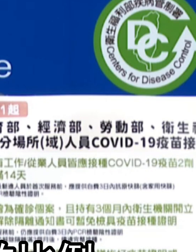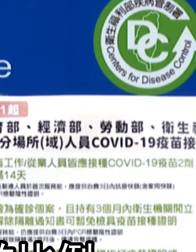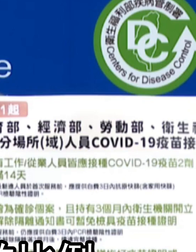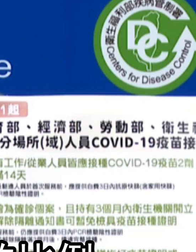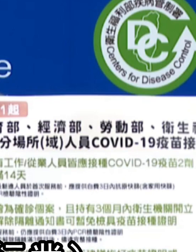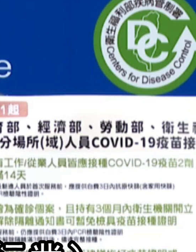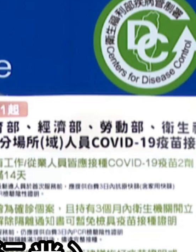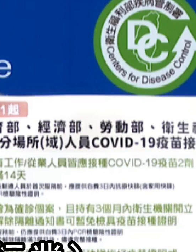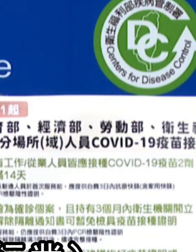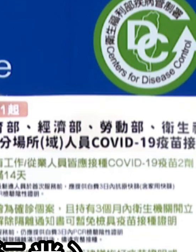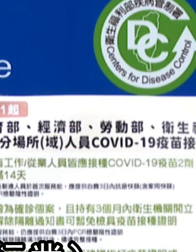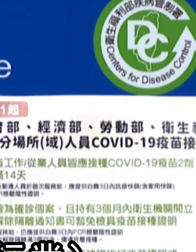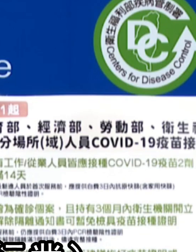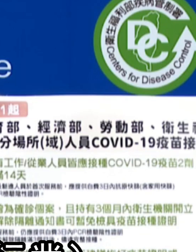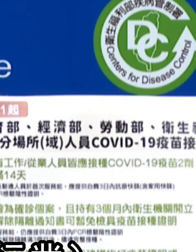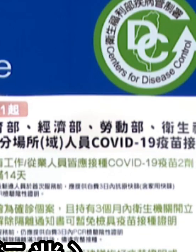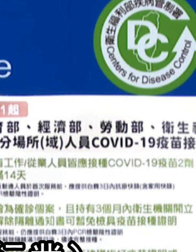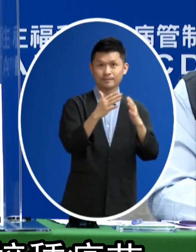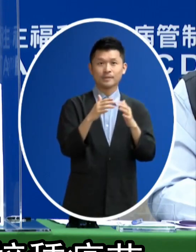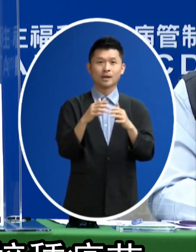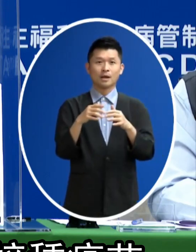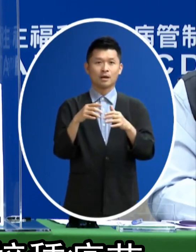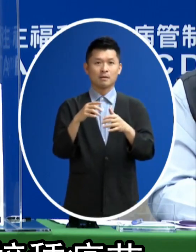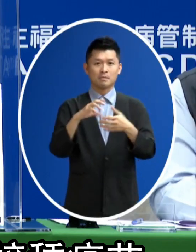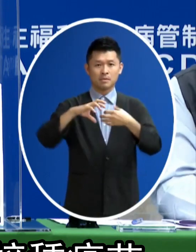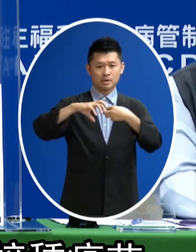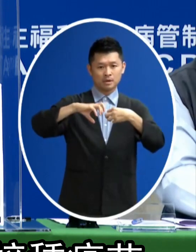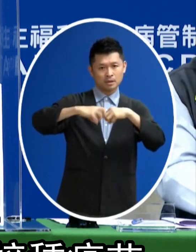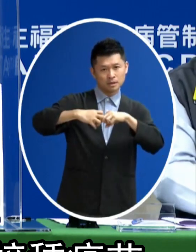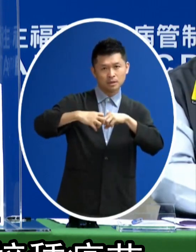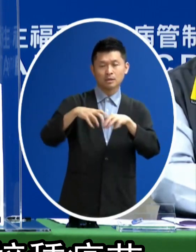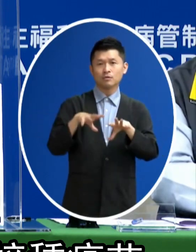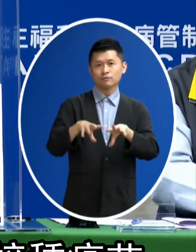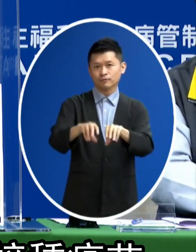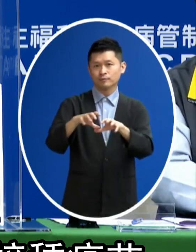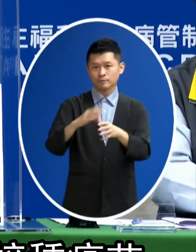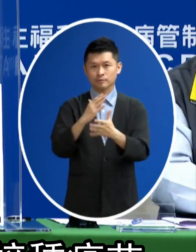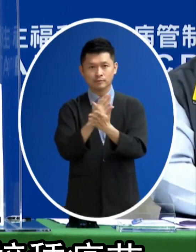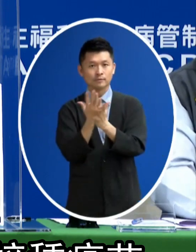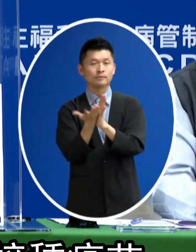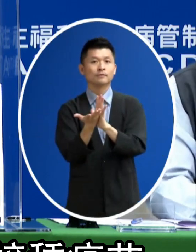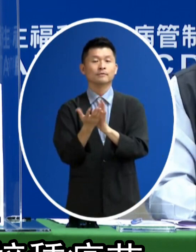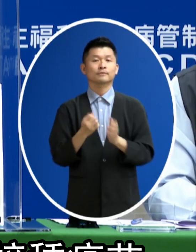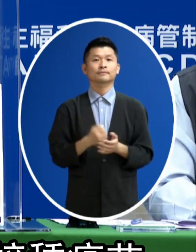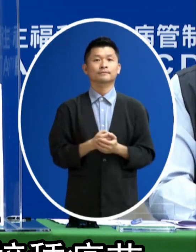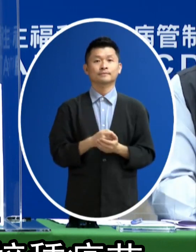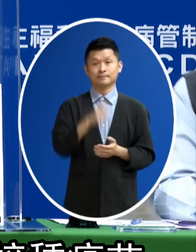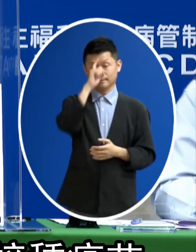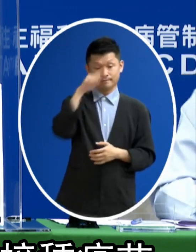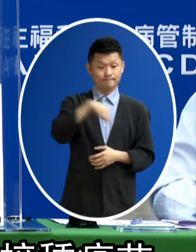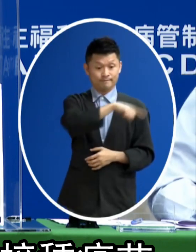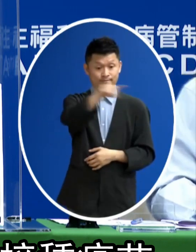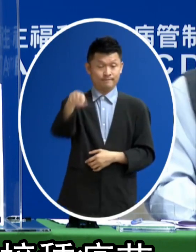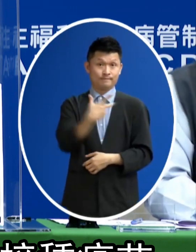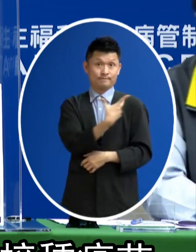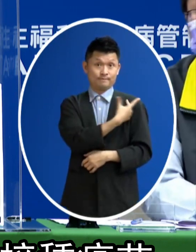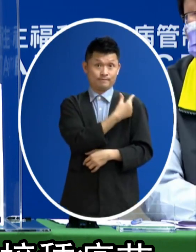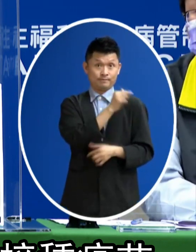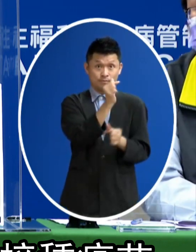的比例的这些相关的部会，那这些都是希望能够哈完整接种疫苗，